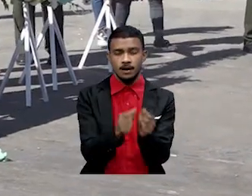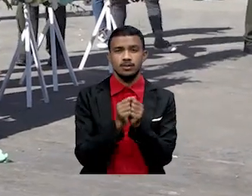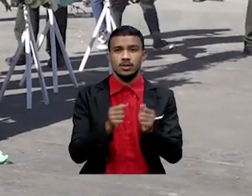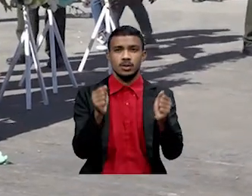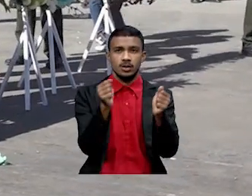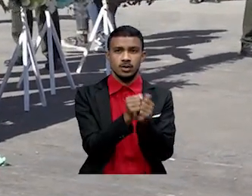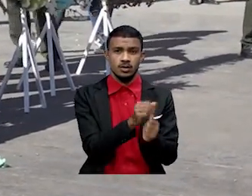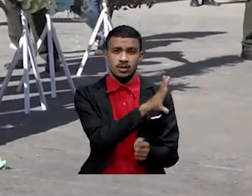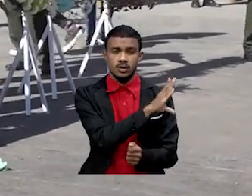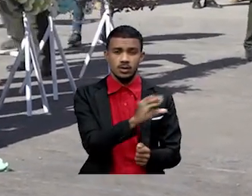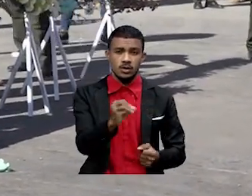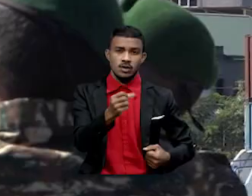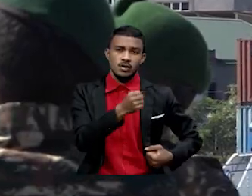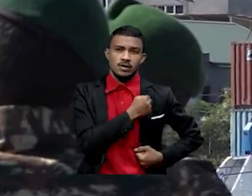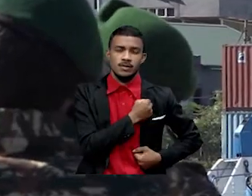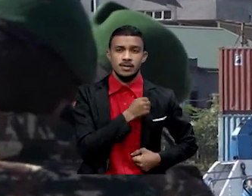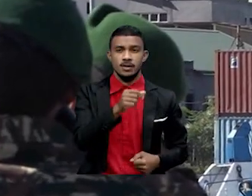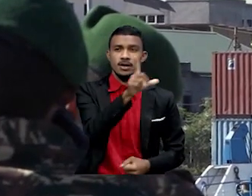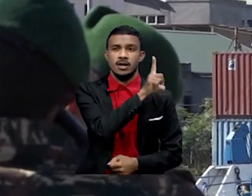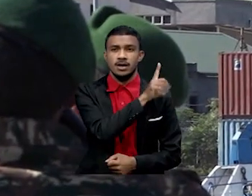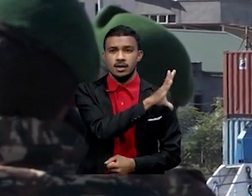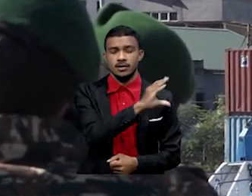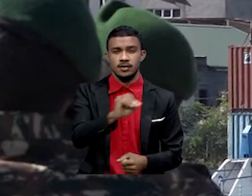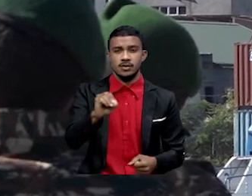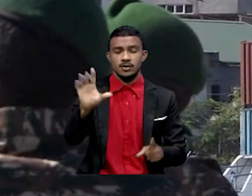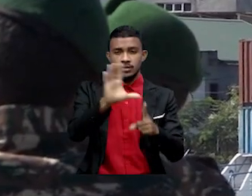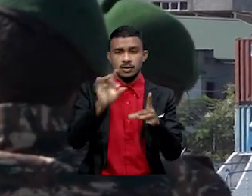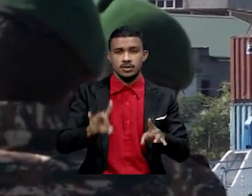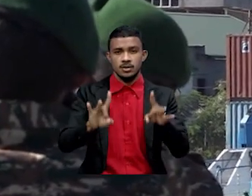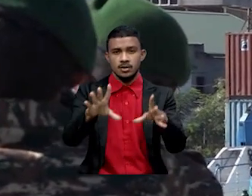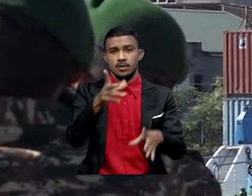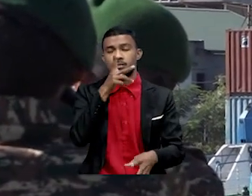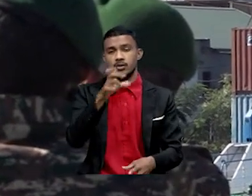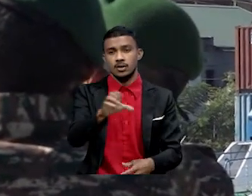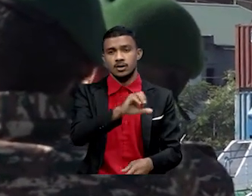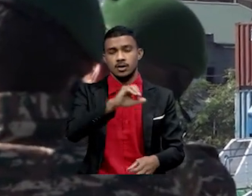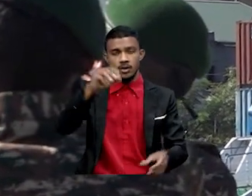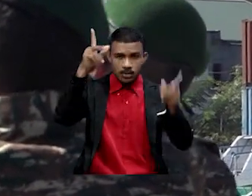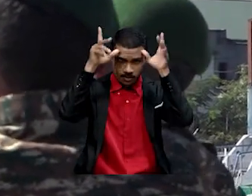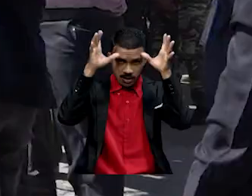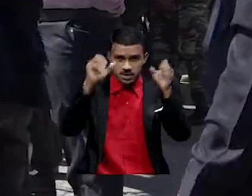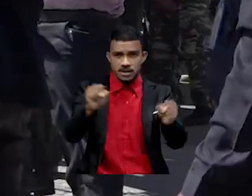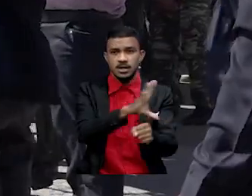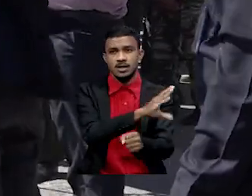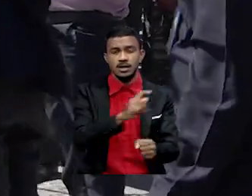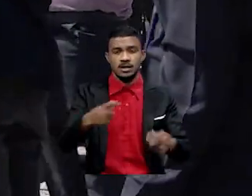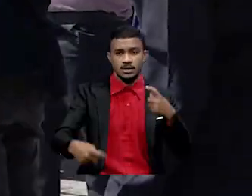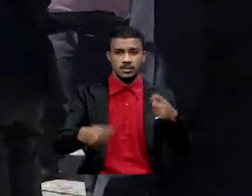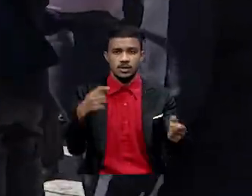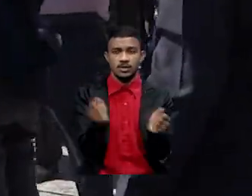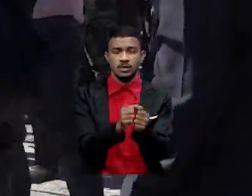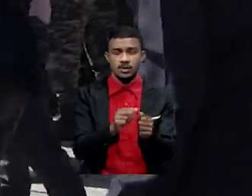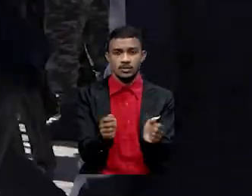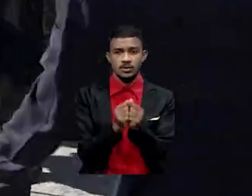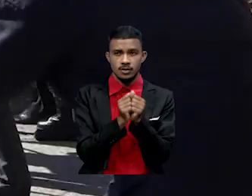general reformado Lereanan Timur, general Australia no Portugal, incluimos presidente tribunal recurso, hamutu ko veterano